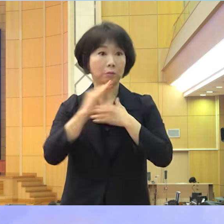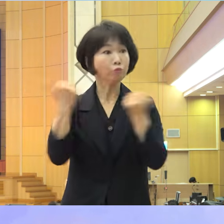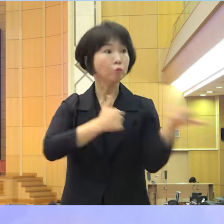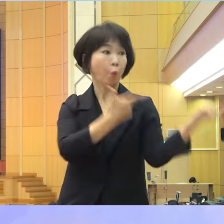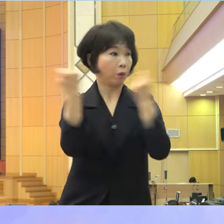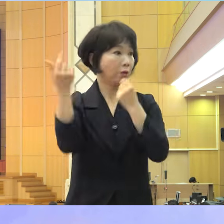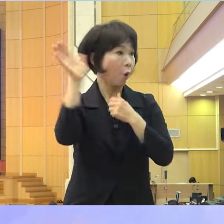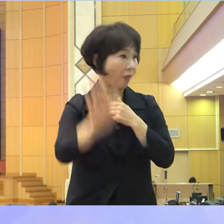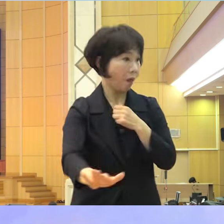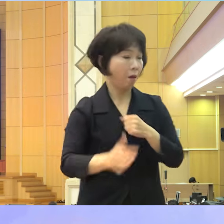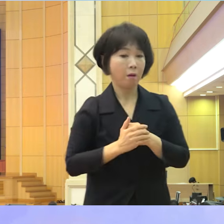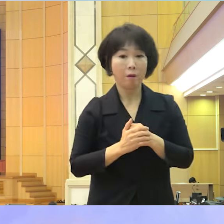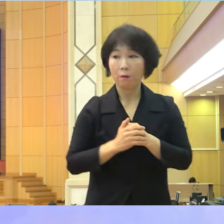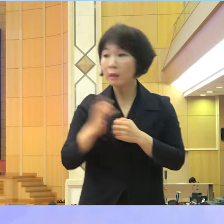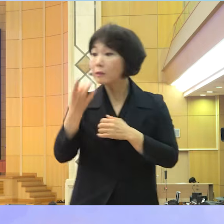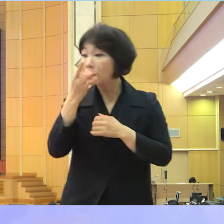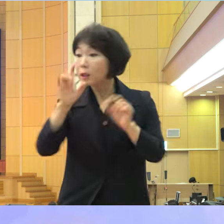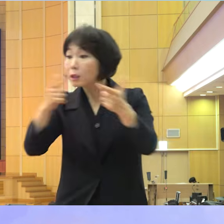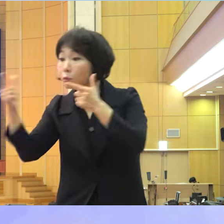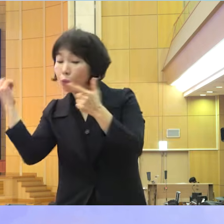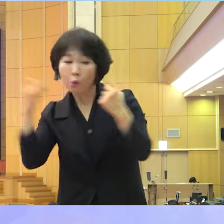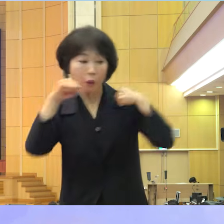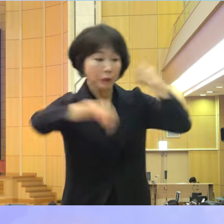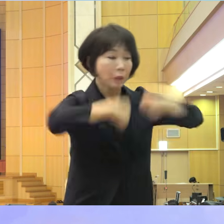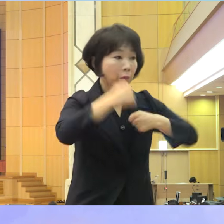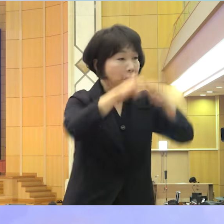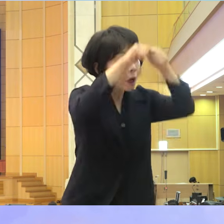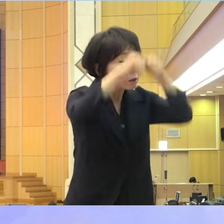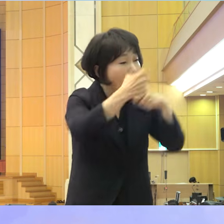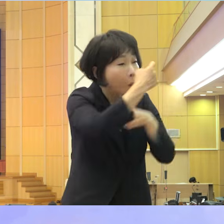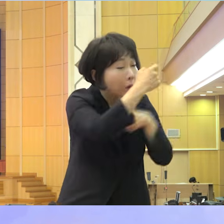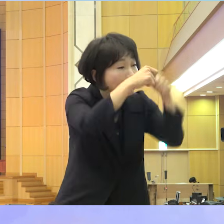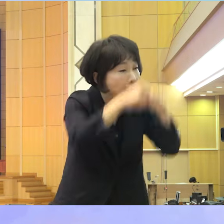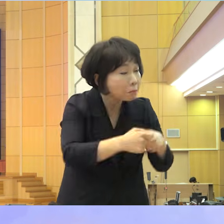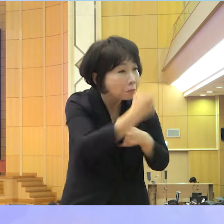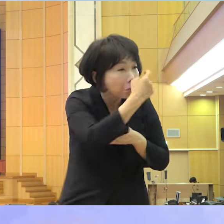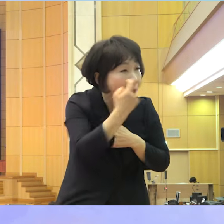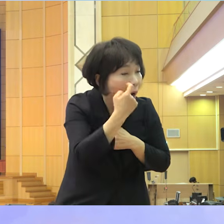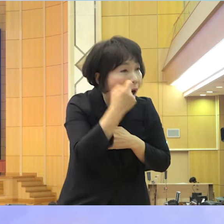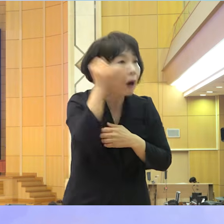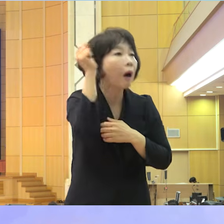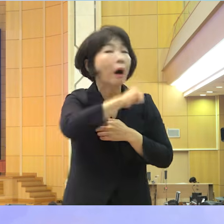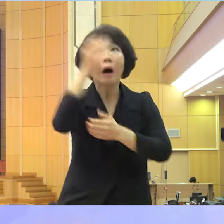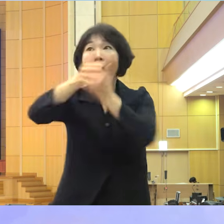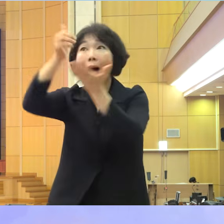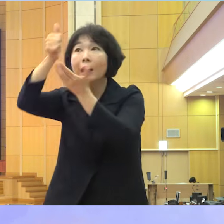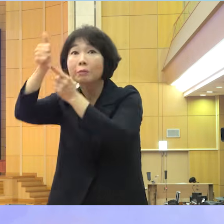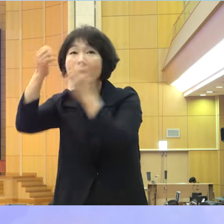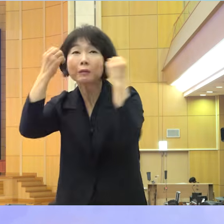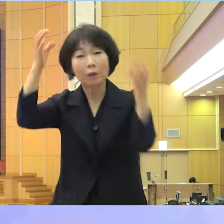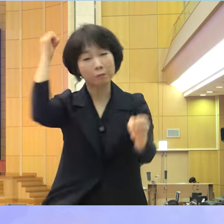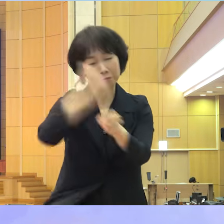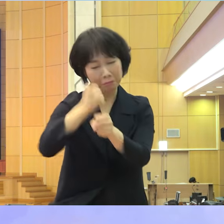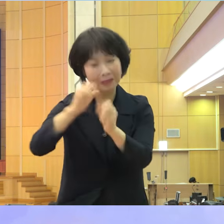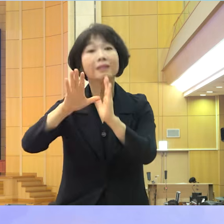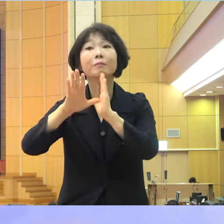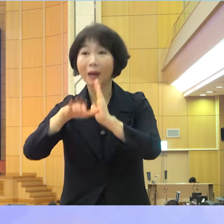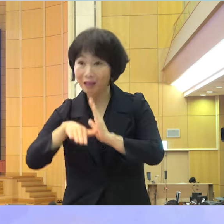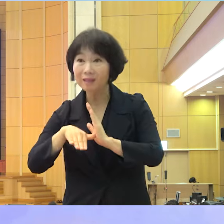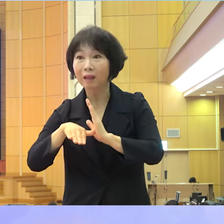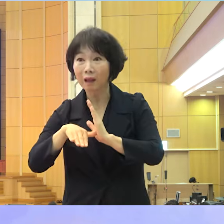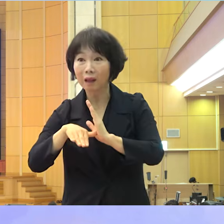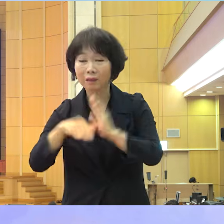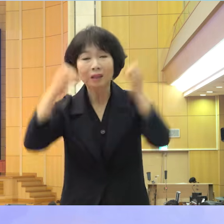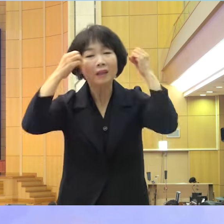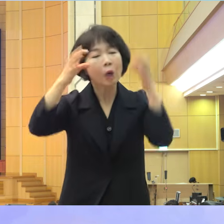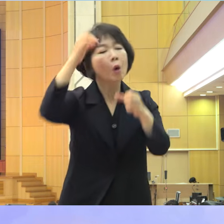똑같은데 식물과 동물들을 보면요, 하나님이 창조했을 때의